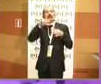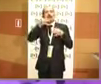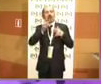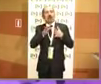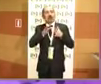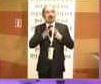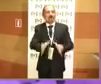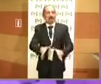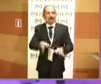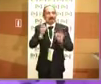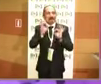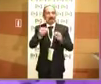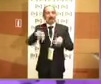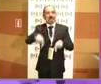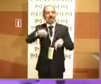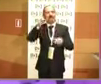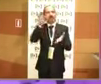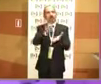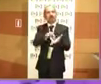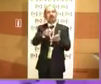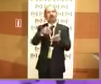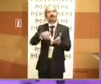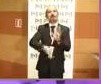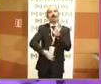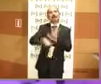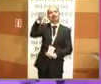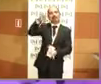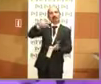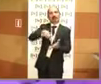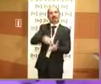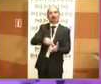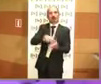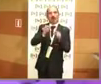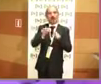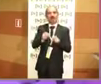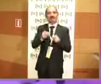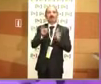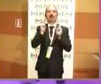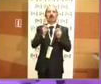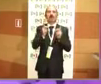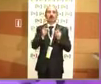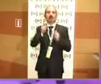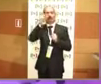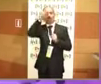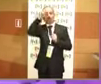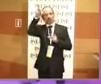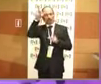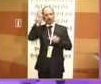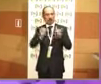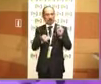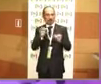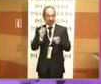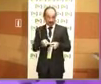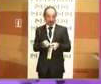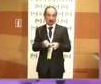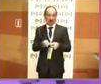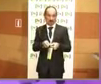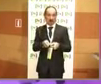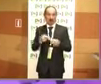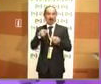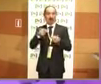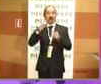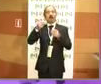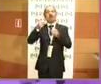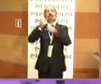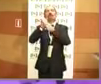il punto di maggiore debolezza, quello che dobbiamo cambiare tra di noi è la nostra cultura politica, troppo fondata